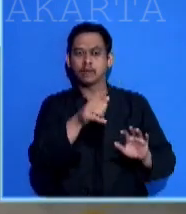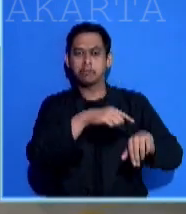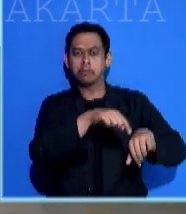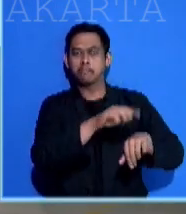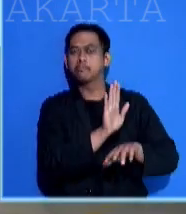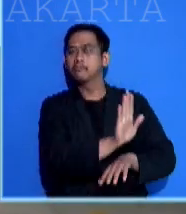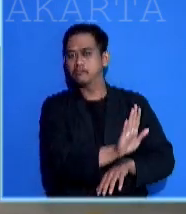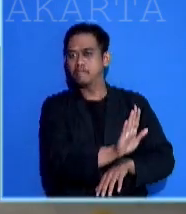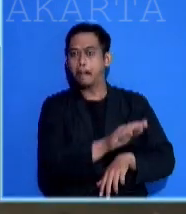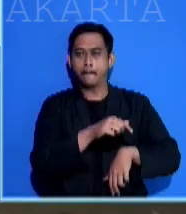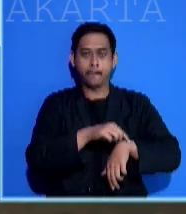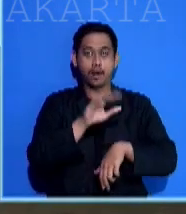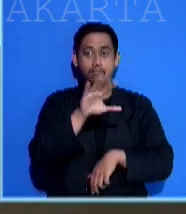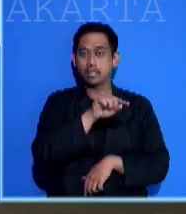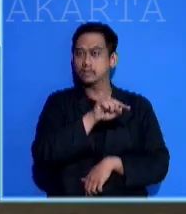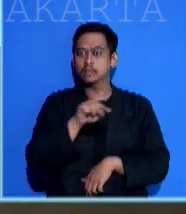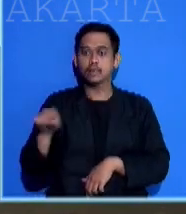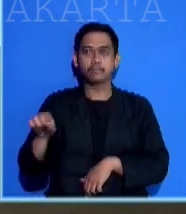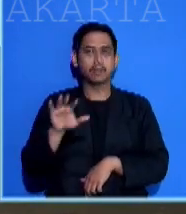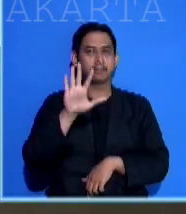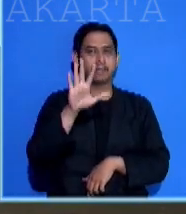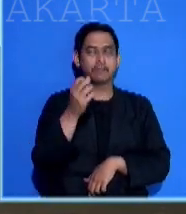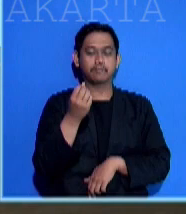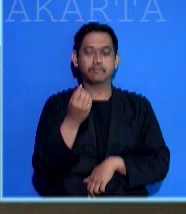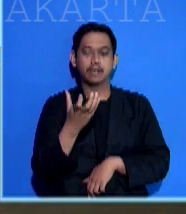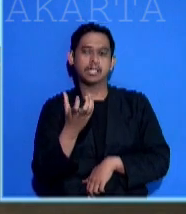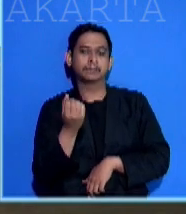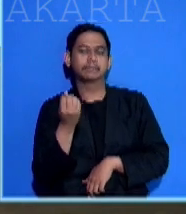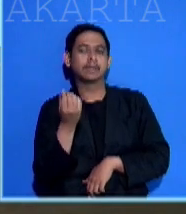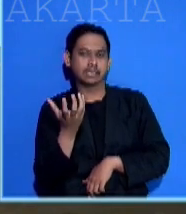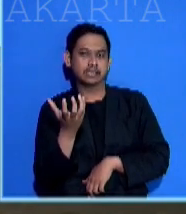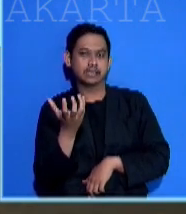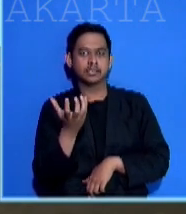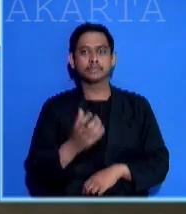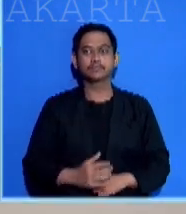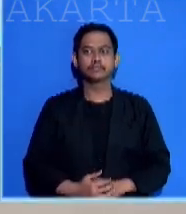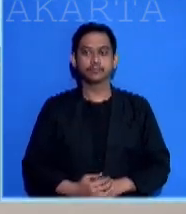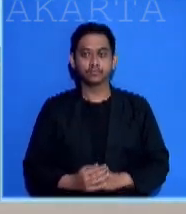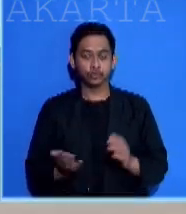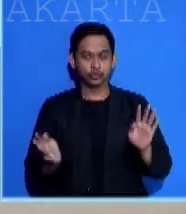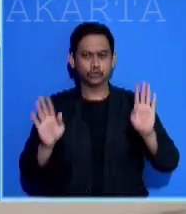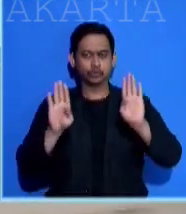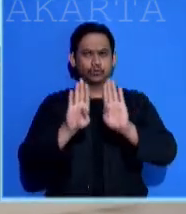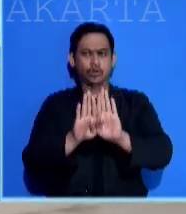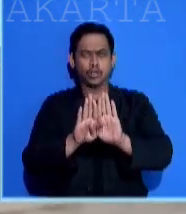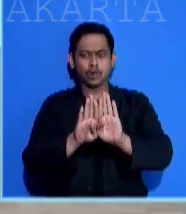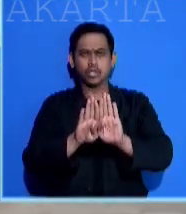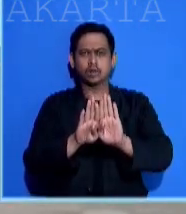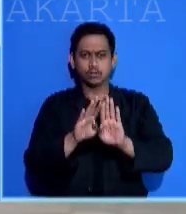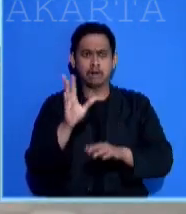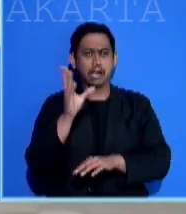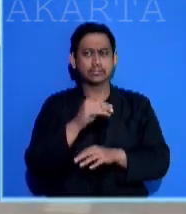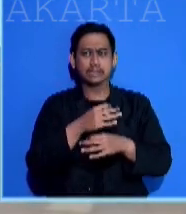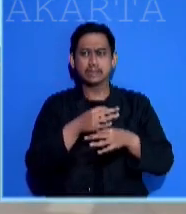pada pukul 5 hingga keesokan harinya pukul 5 Waktu Indonesia Barat tanya ditutup untuk umum selama hari suci Nyepi aliran